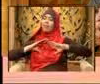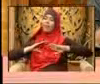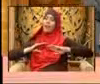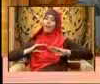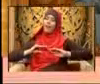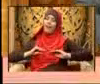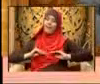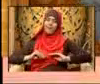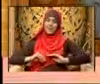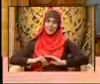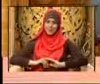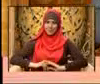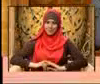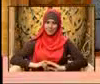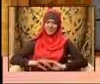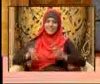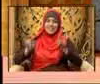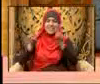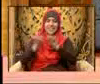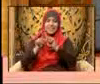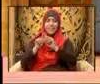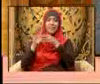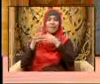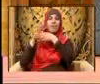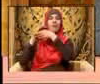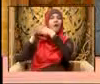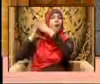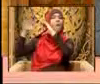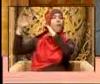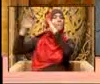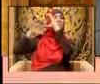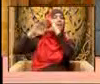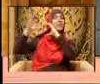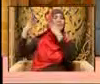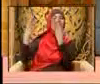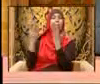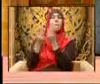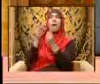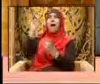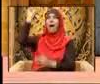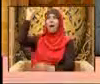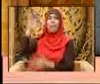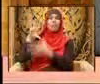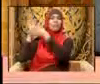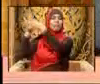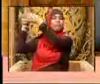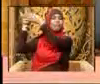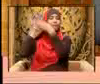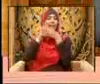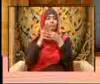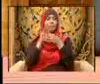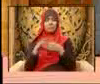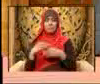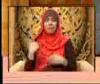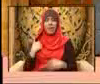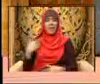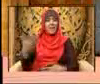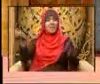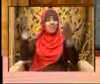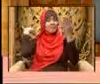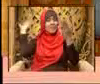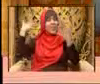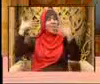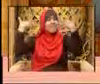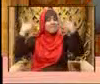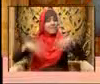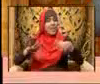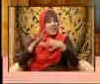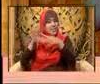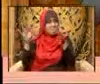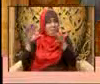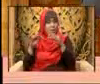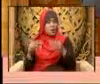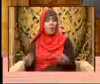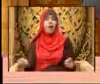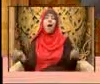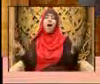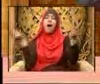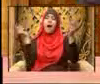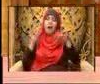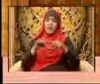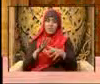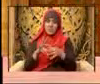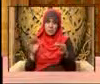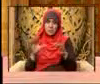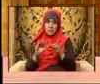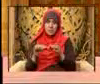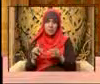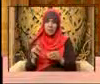يحتاجه عندما يتصل الإنسان بربه سبحانه وتعالى. قلنا وما زلنا نقول إن الصلاة عندما ترفع